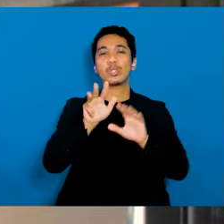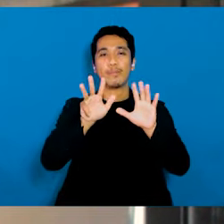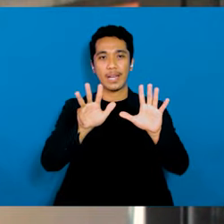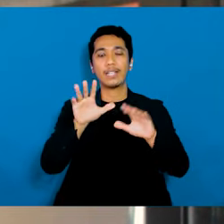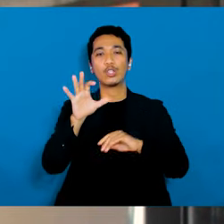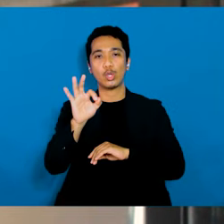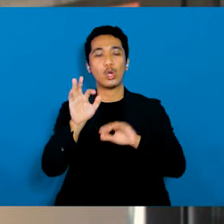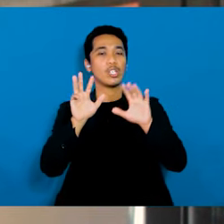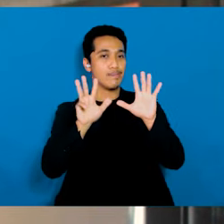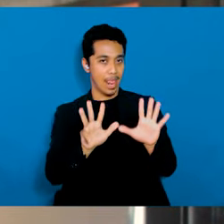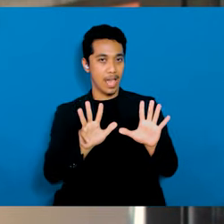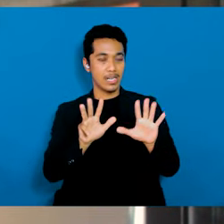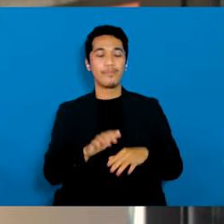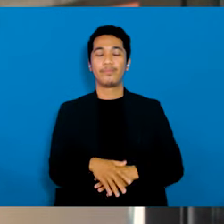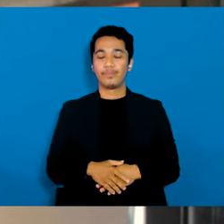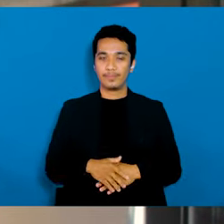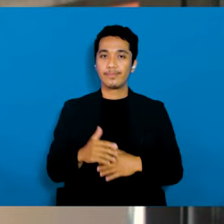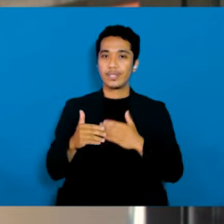28 Februari